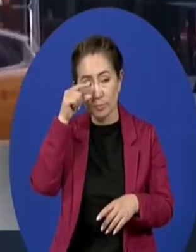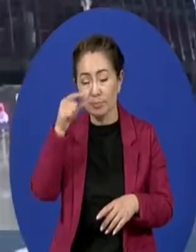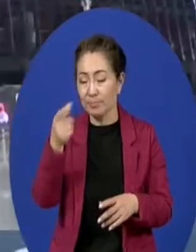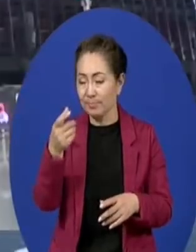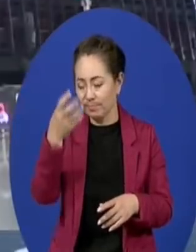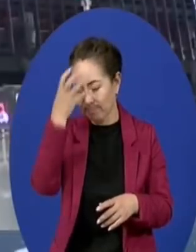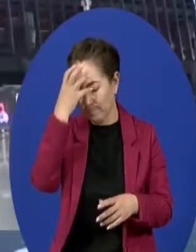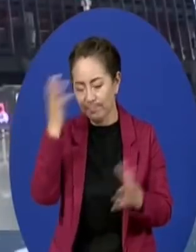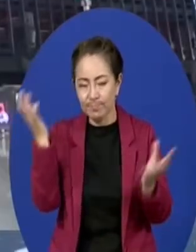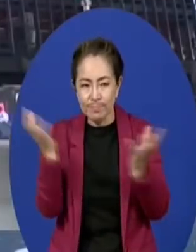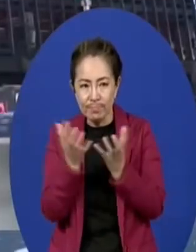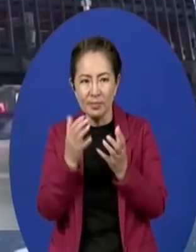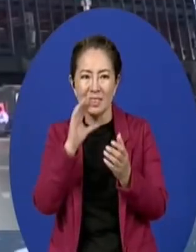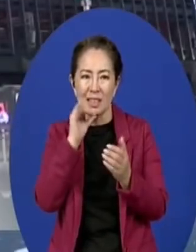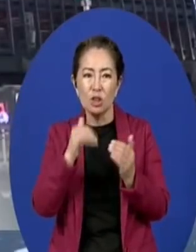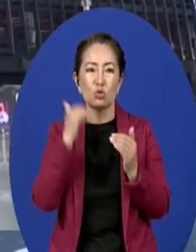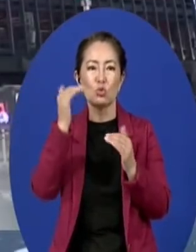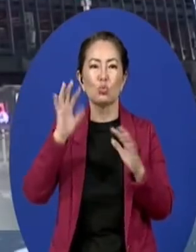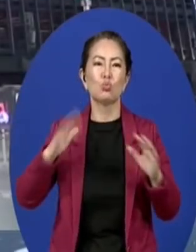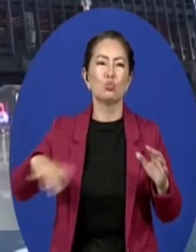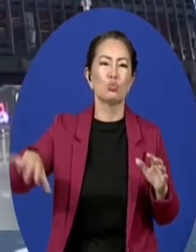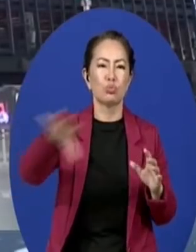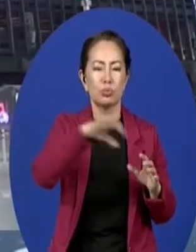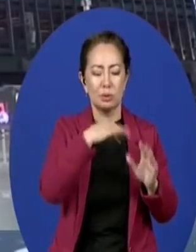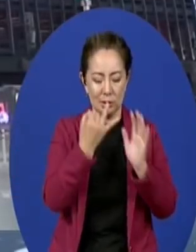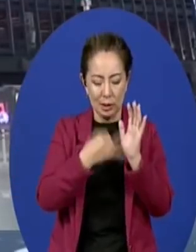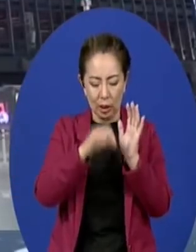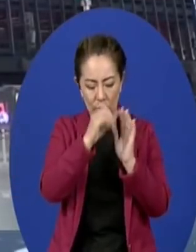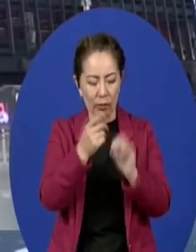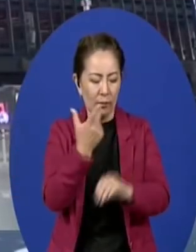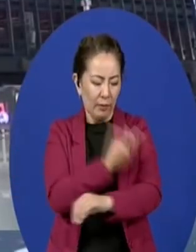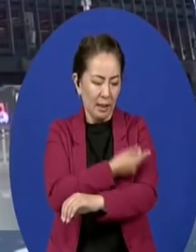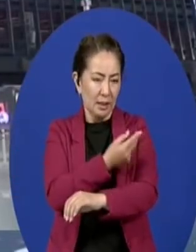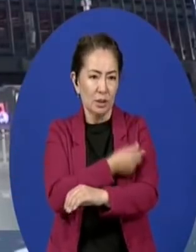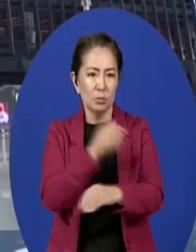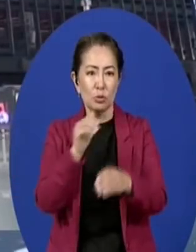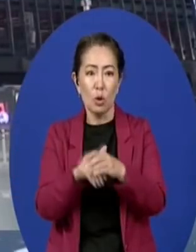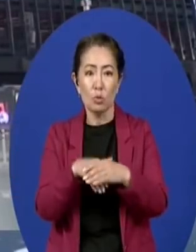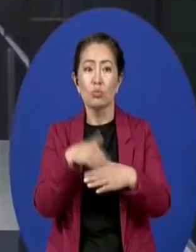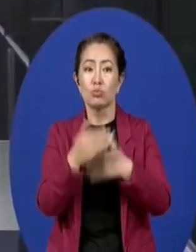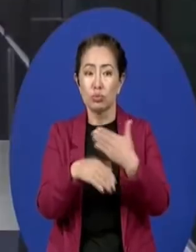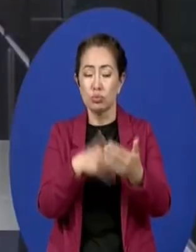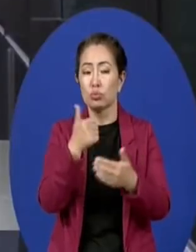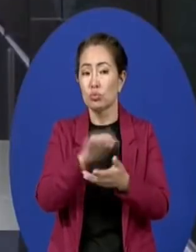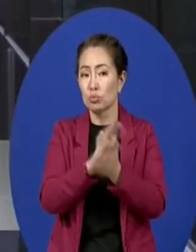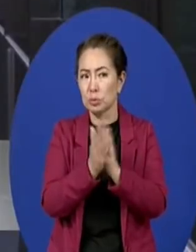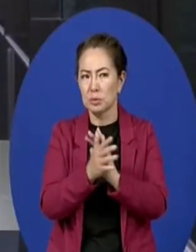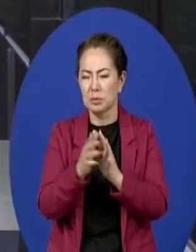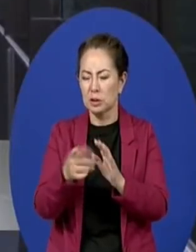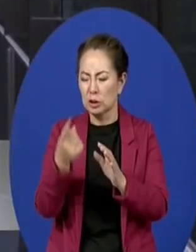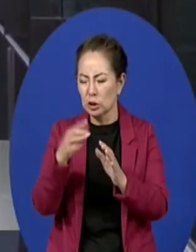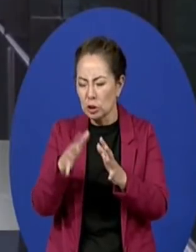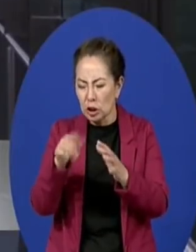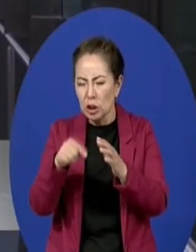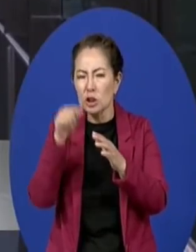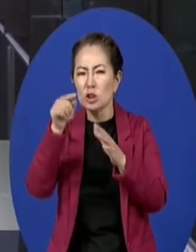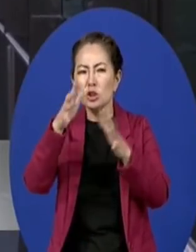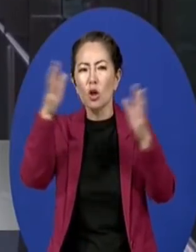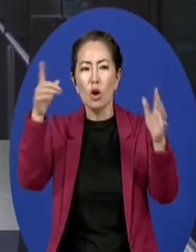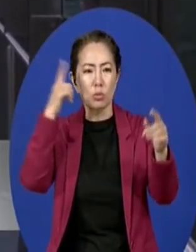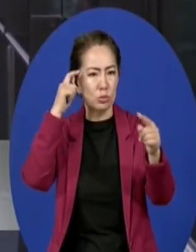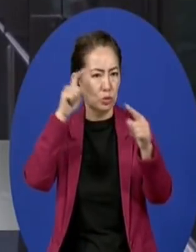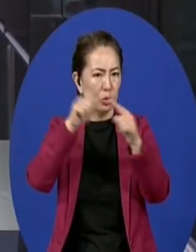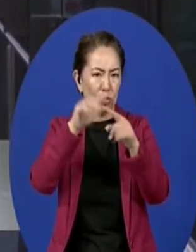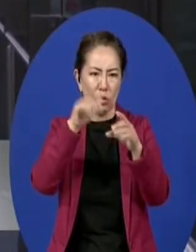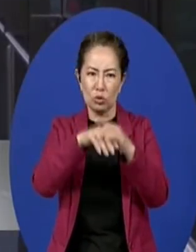захиргаа ийхүү нийт насанд хүрсэн иргэнийхээ 70% вакцинжуулалтанд хамруулад байгаа ч бусад илүү том зорилготой хүрч чадаагүй